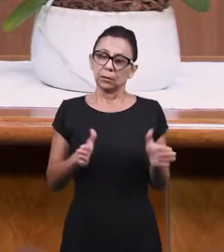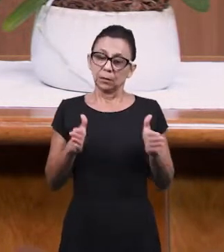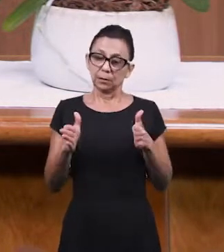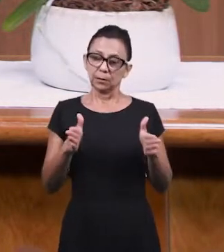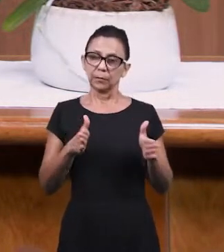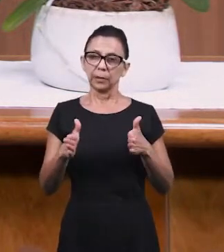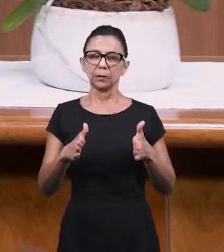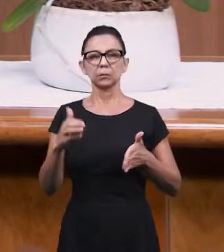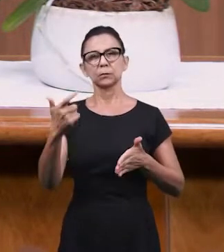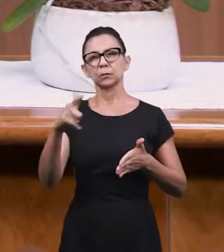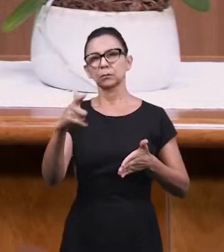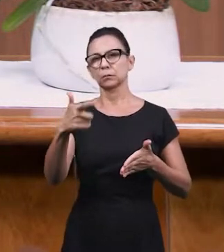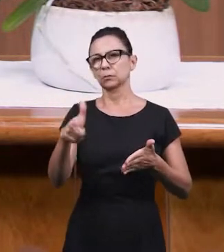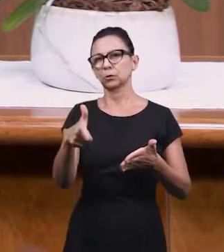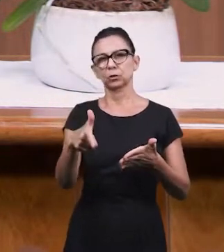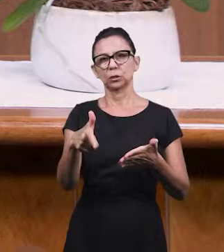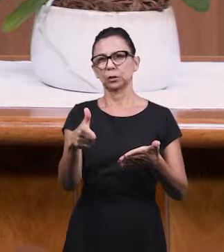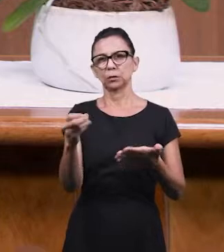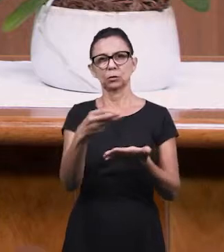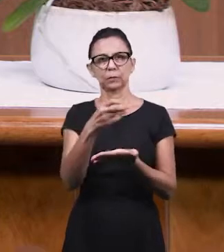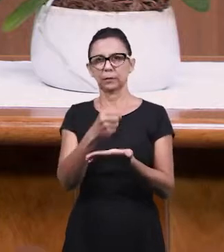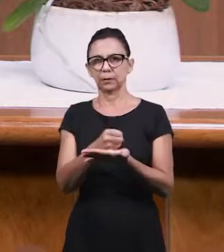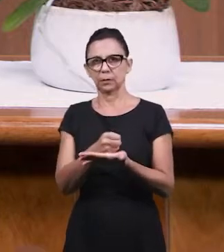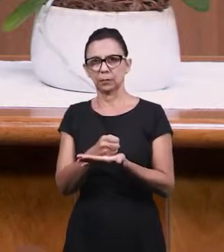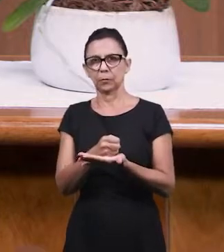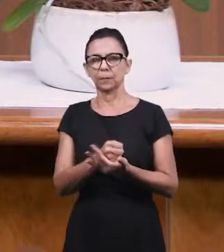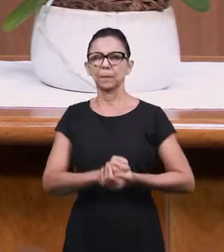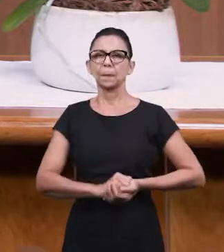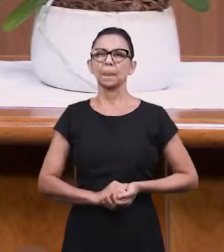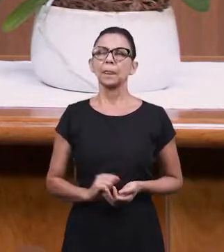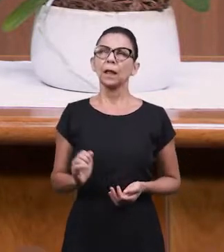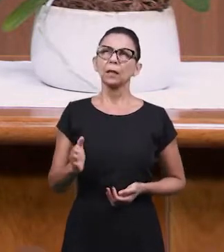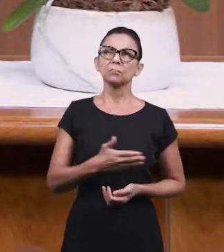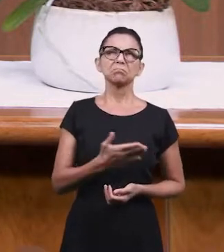Testament n'existe pas au début de l'Église.